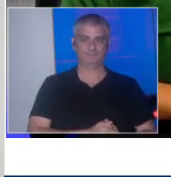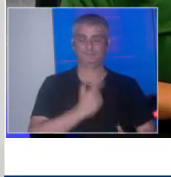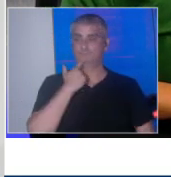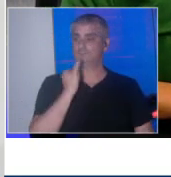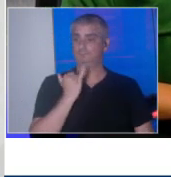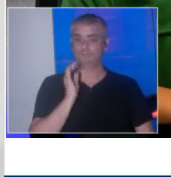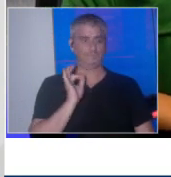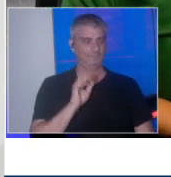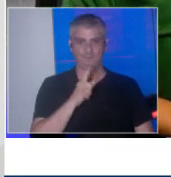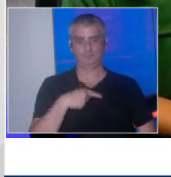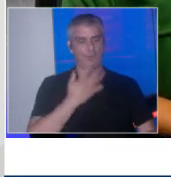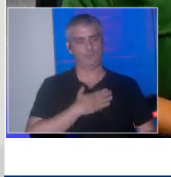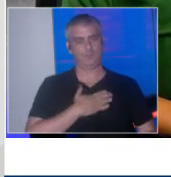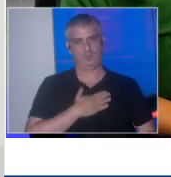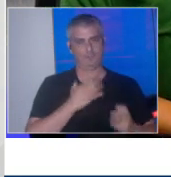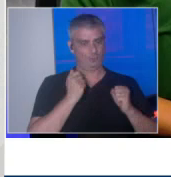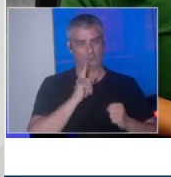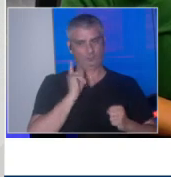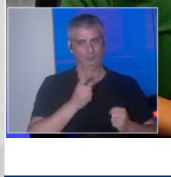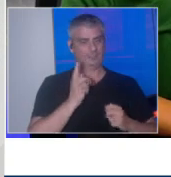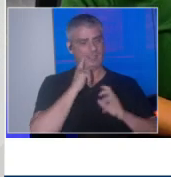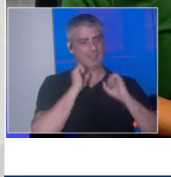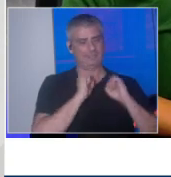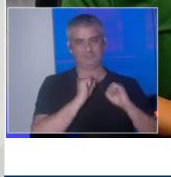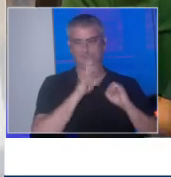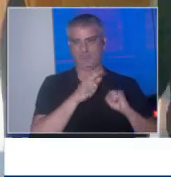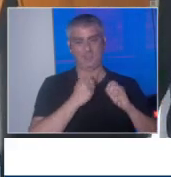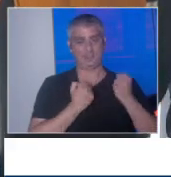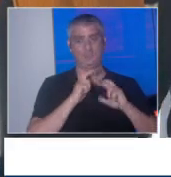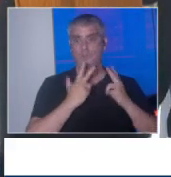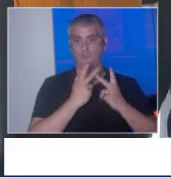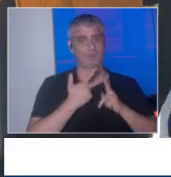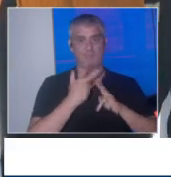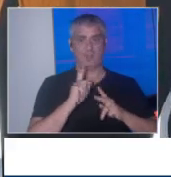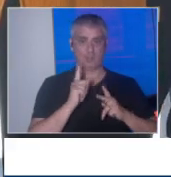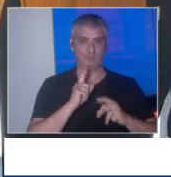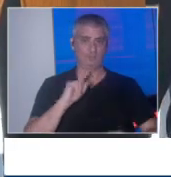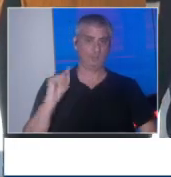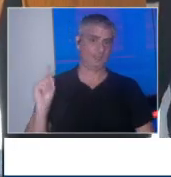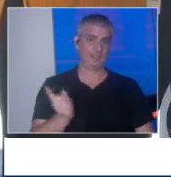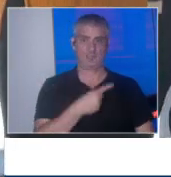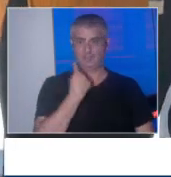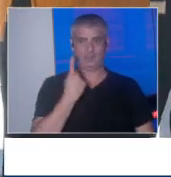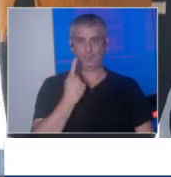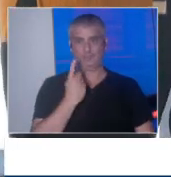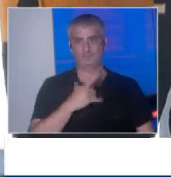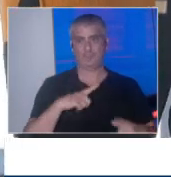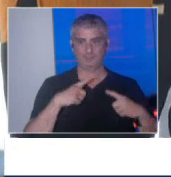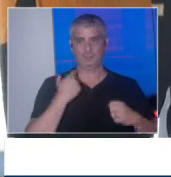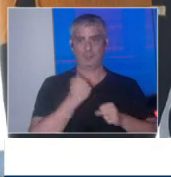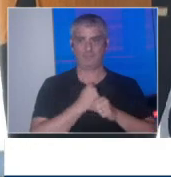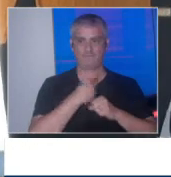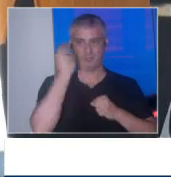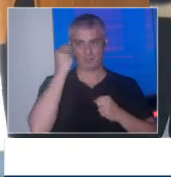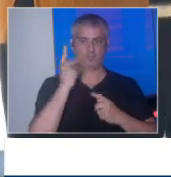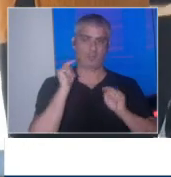נכון, באמת מדובר ביום חג, בטח למי שצריך להסתמך על התחבורה הציבורית, אבל לא רק, בעצם לכל מי שחי, עובד, לומד